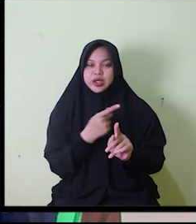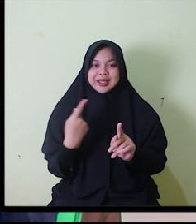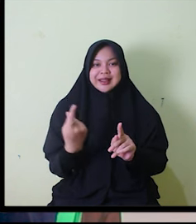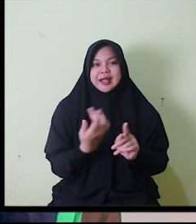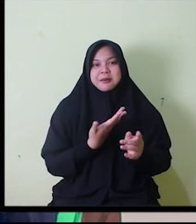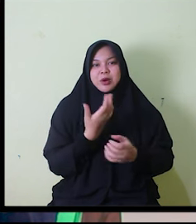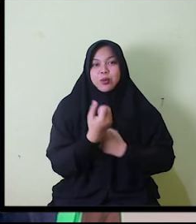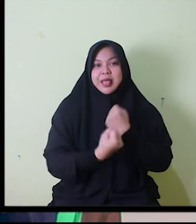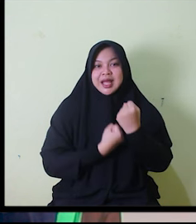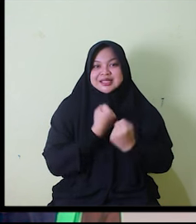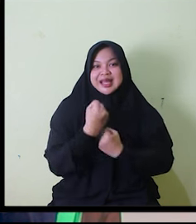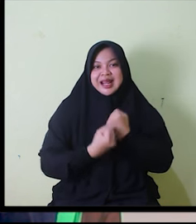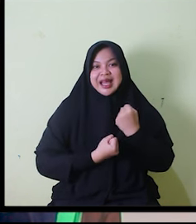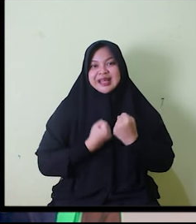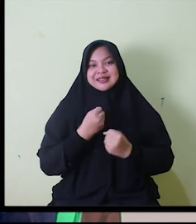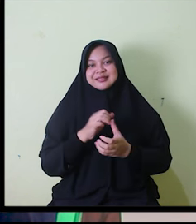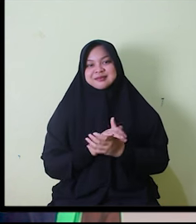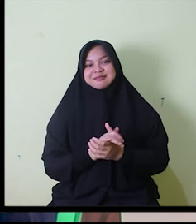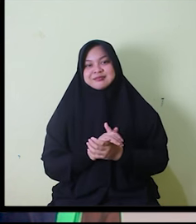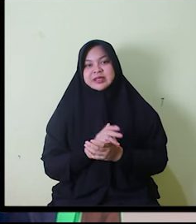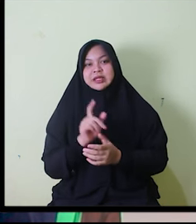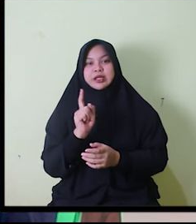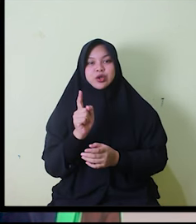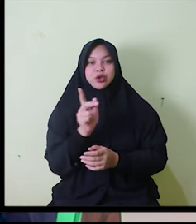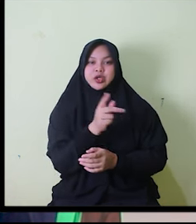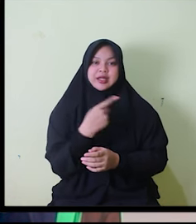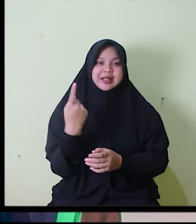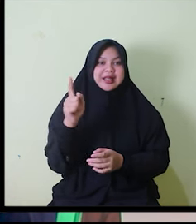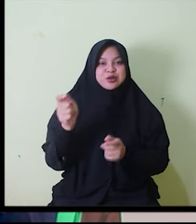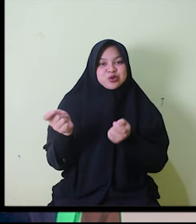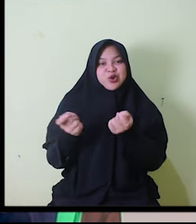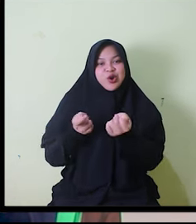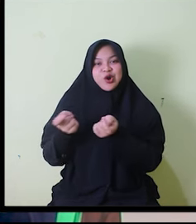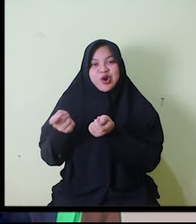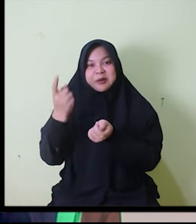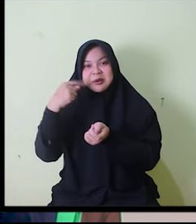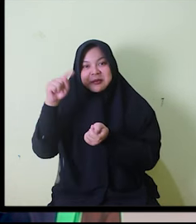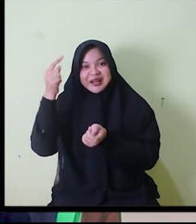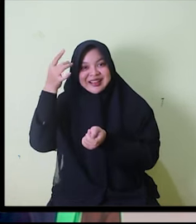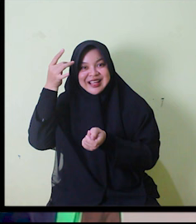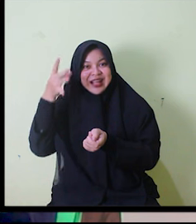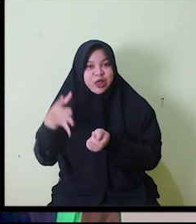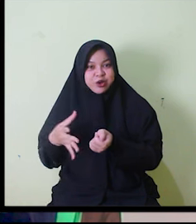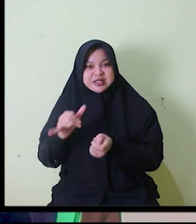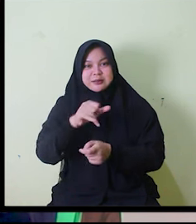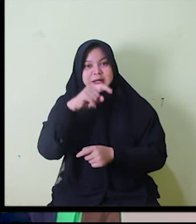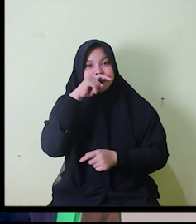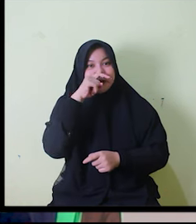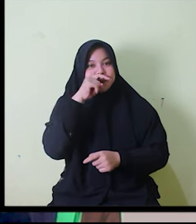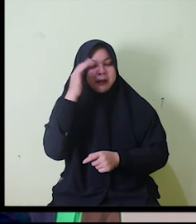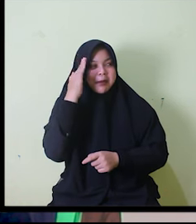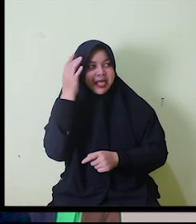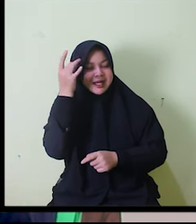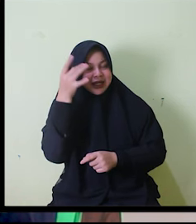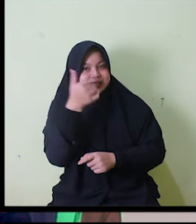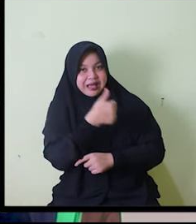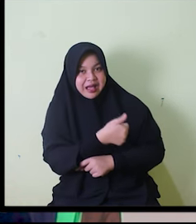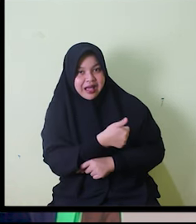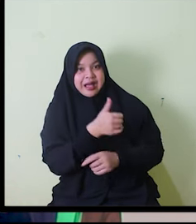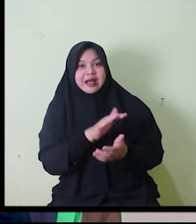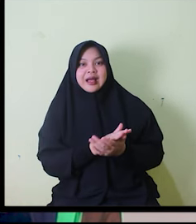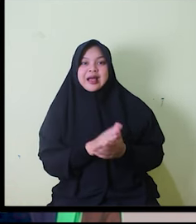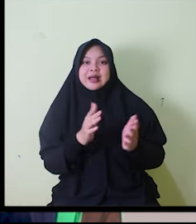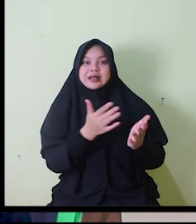sebuah kegiatan itu tentu kita harus selalu koordinasi dengan pemerintah kelurahan dalam hal ini Pakak Lurah Kemudian Bapak Lurah